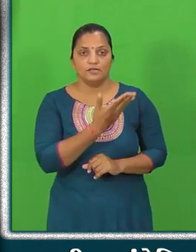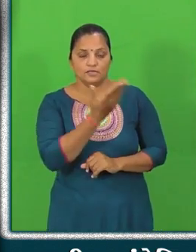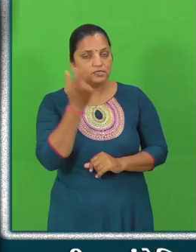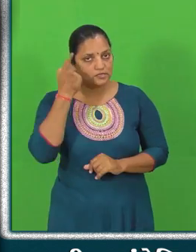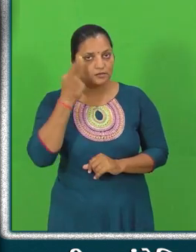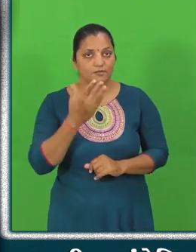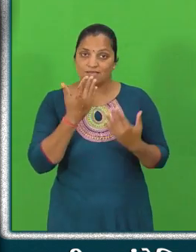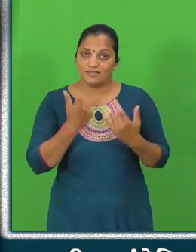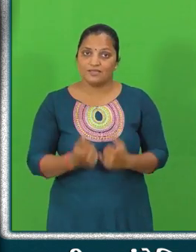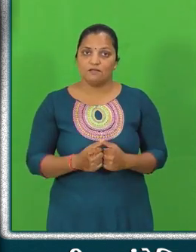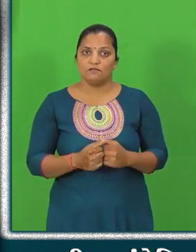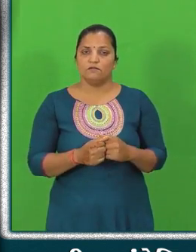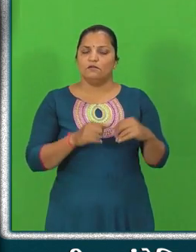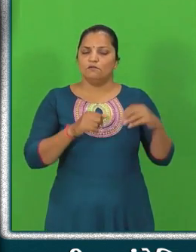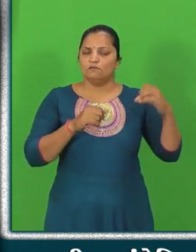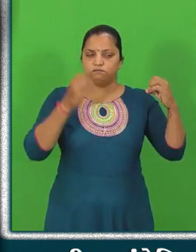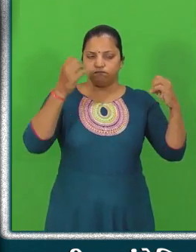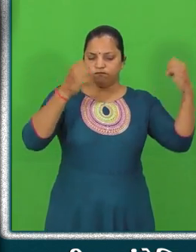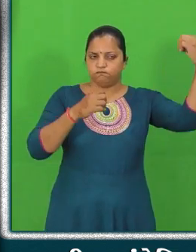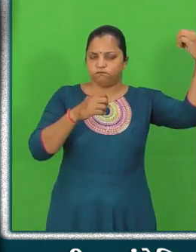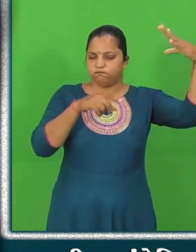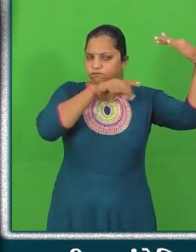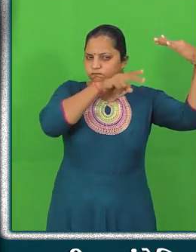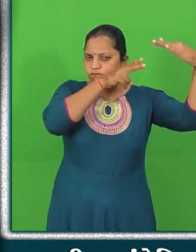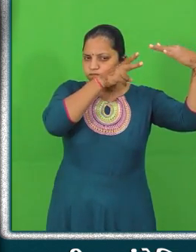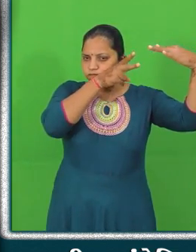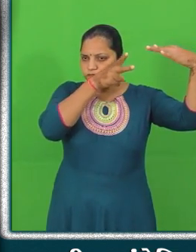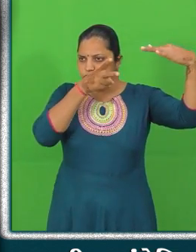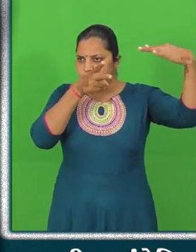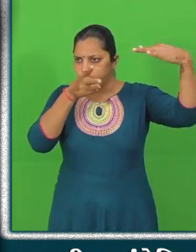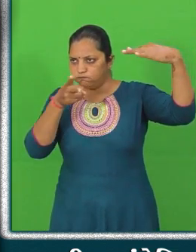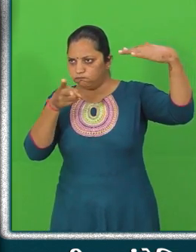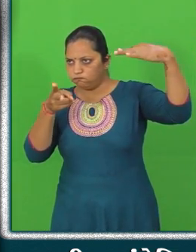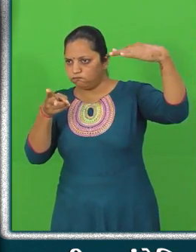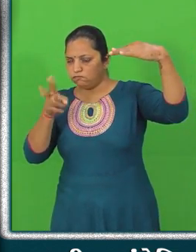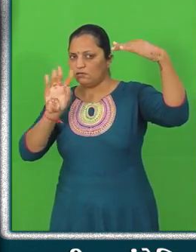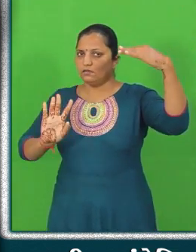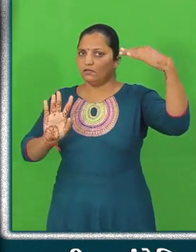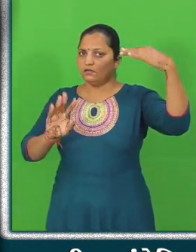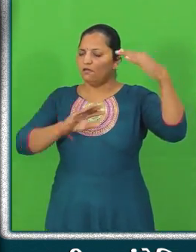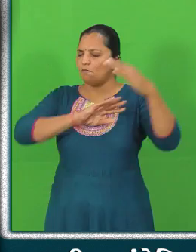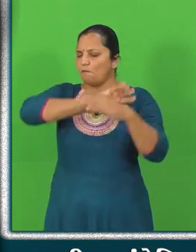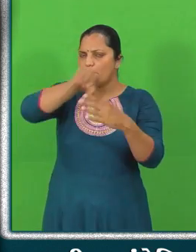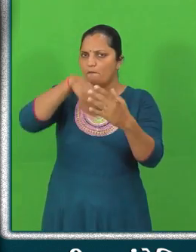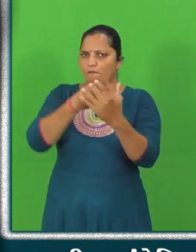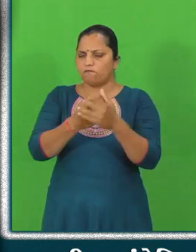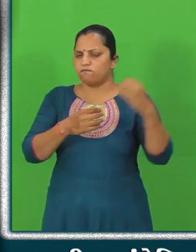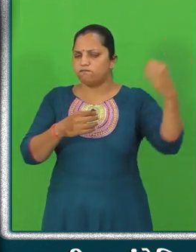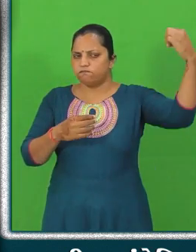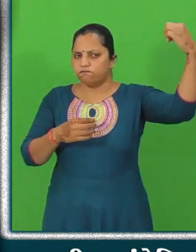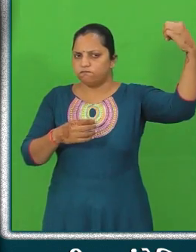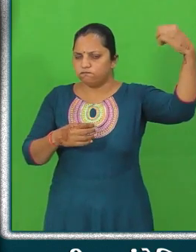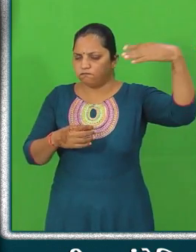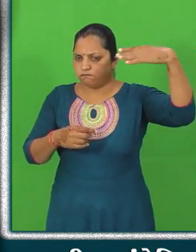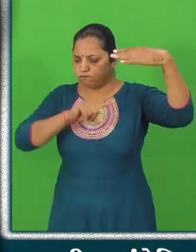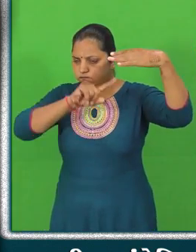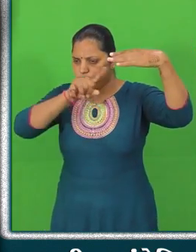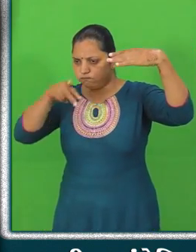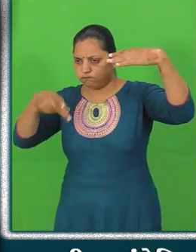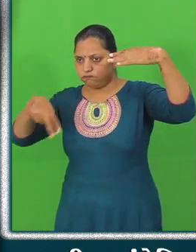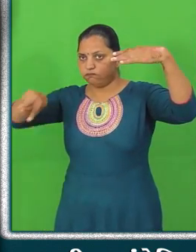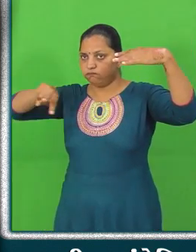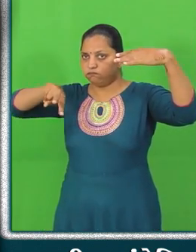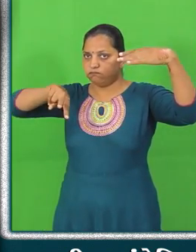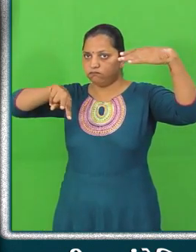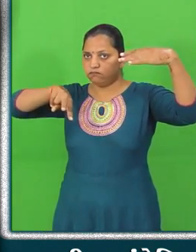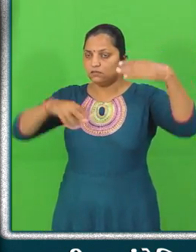તો હવે આ પ્રકાશ છે બધો જ એના ઉપર આપાત થતો હશે, પણ જો બધા જ પ્રકાશના કિરણો ત્યાં આપાત કરીએ તો